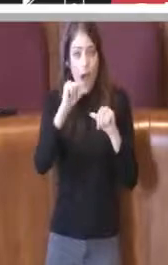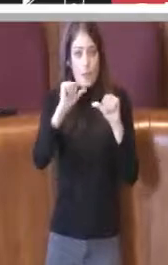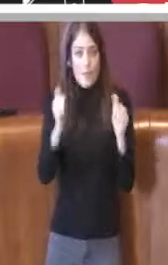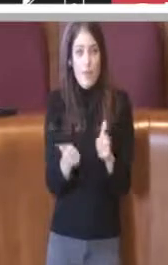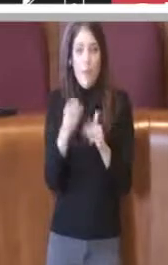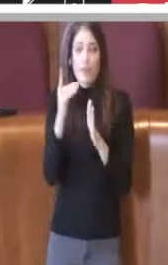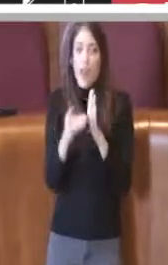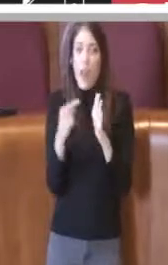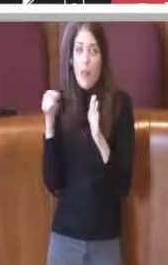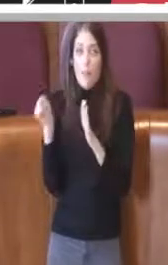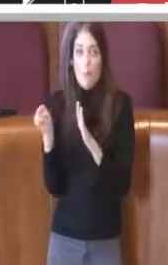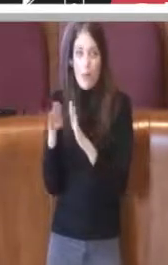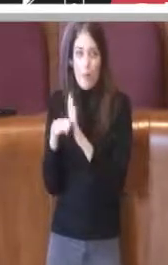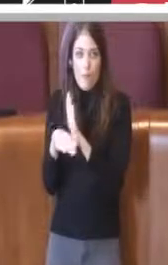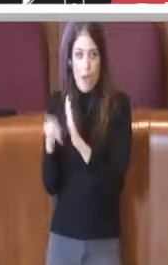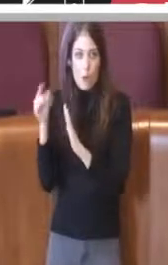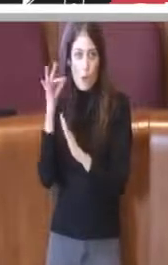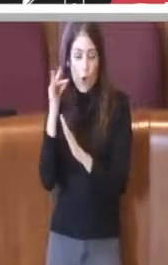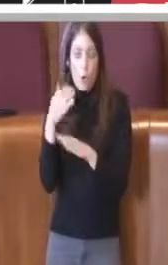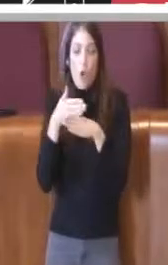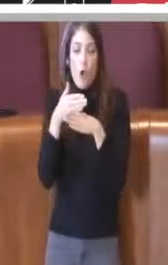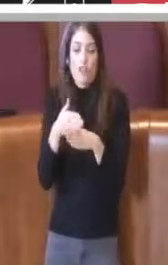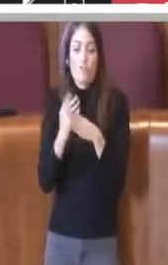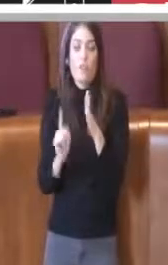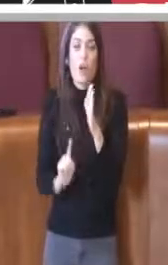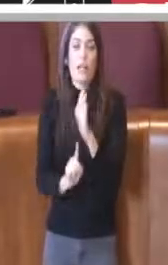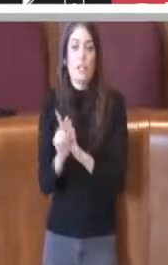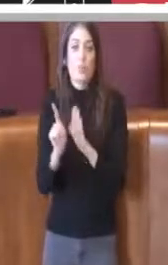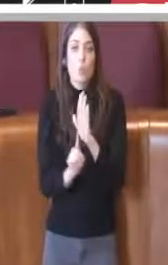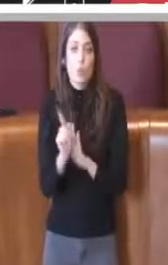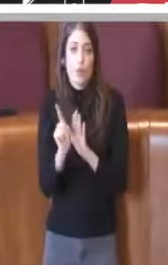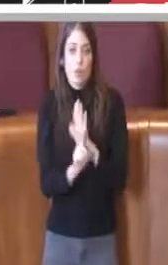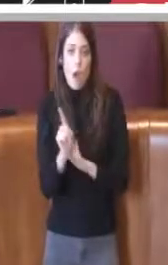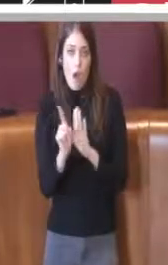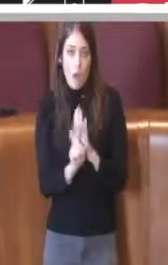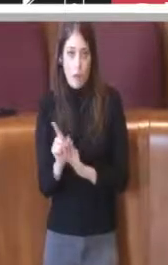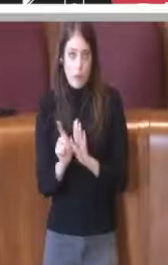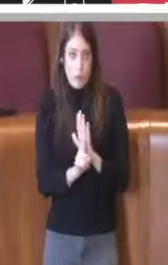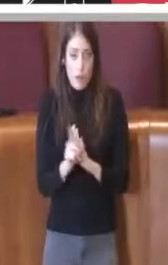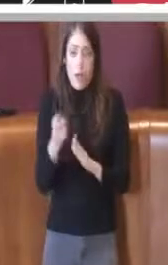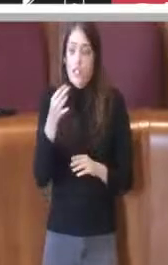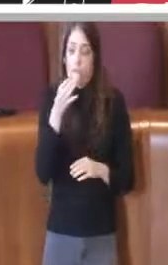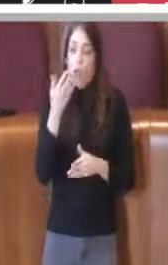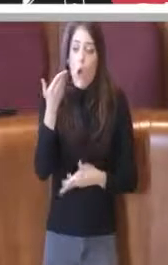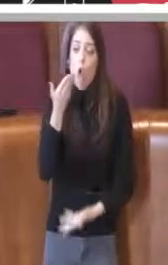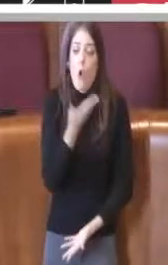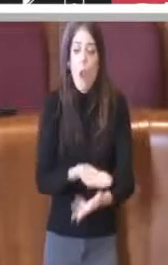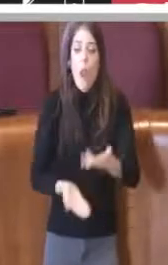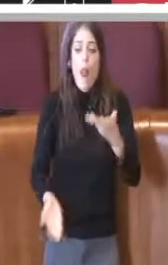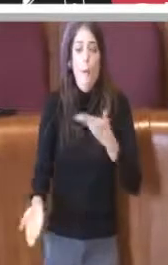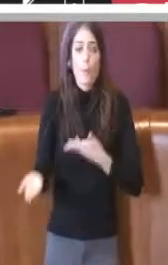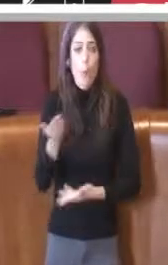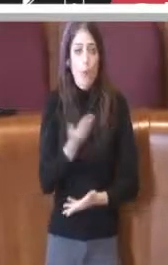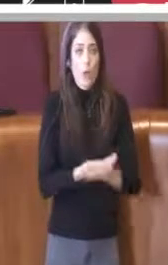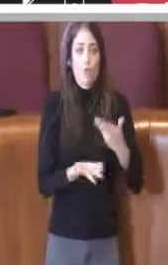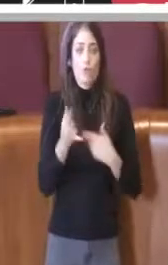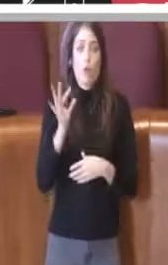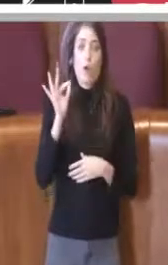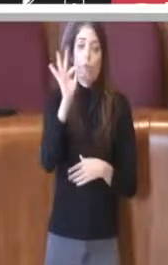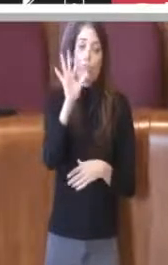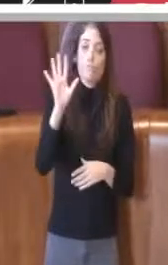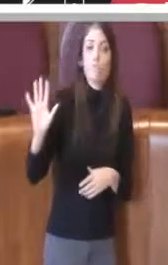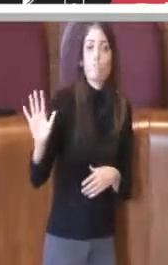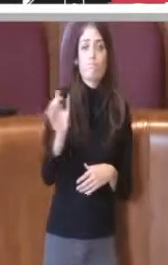delibera che è quello della condivisione dei risultati che quello della collaborazione per il raggiungimento dei